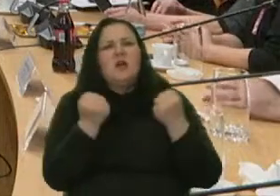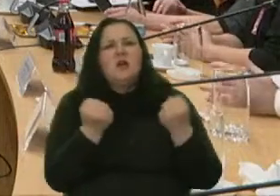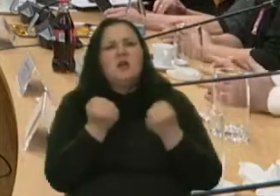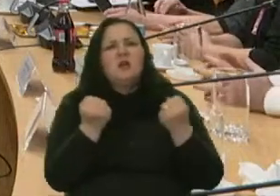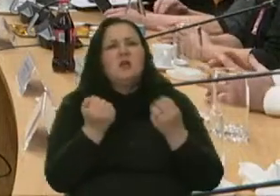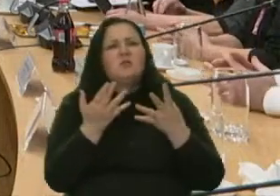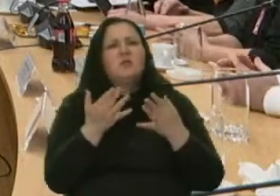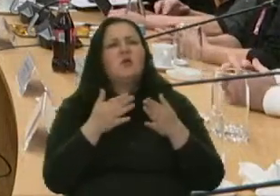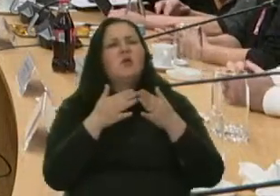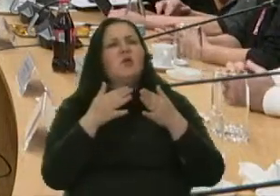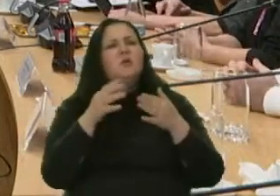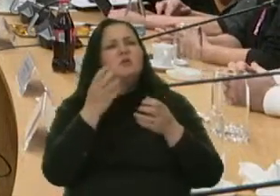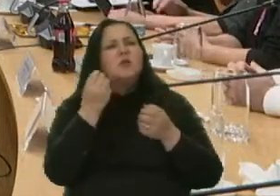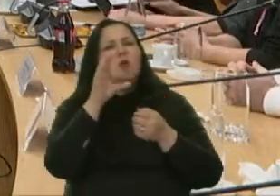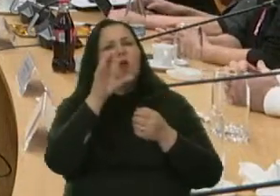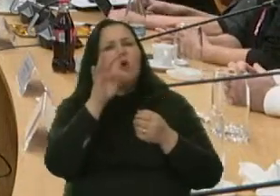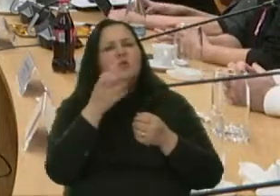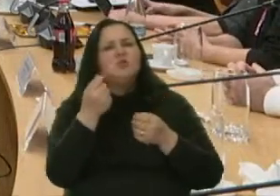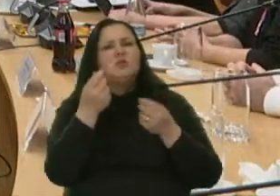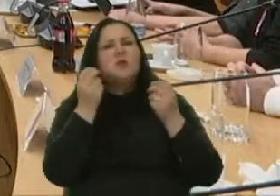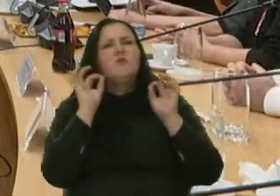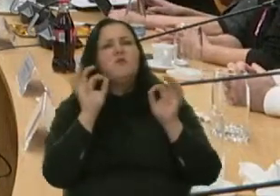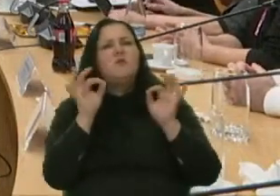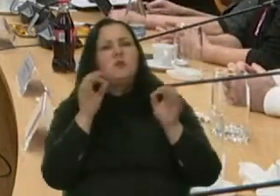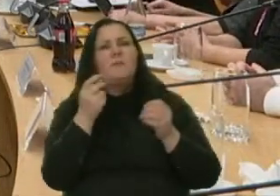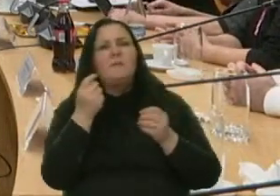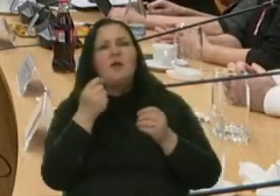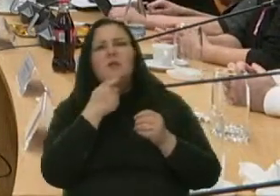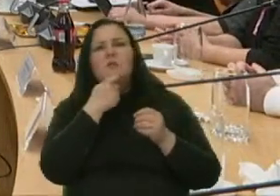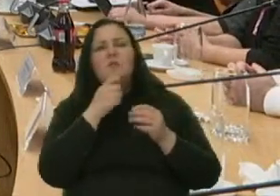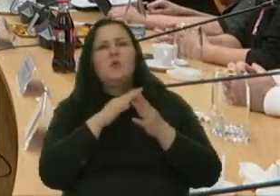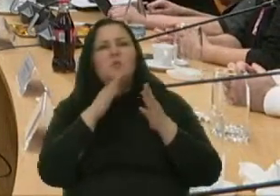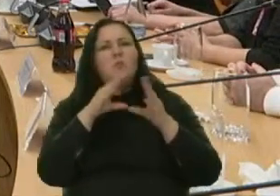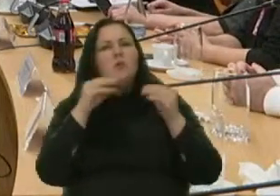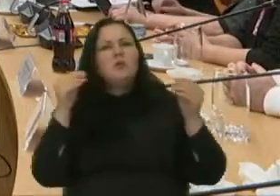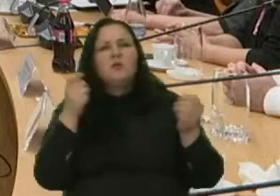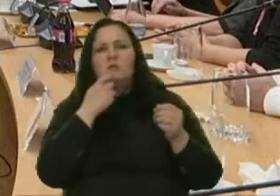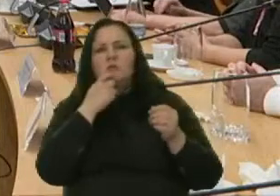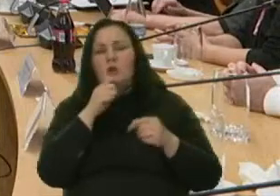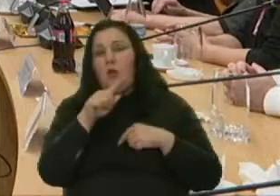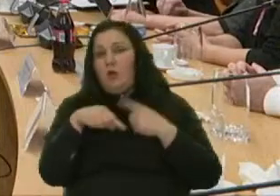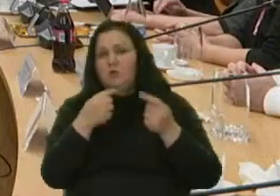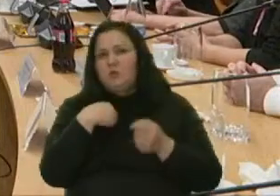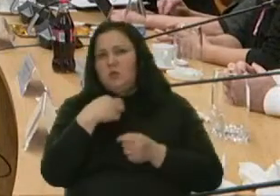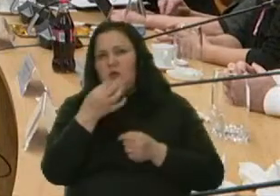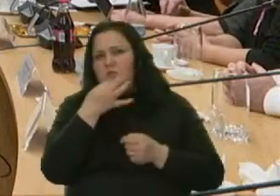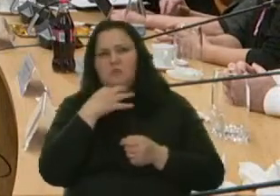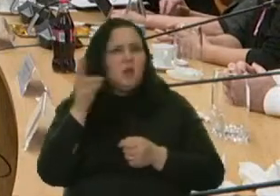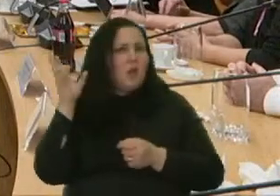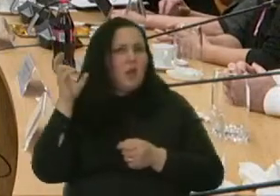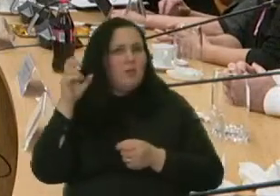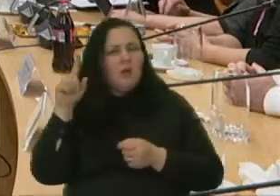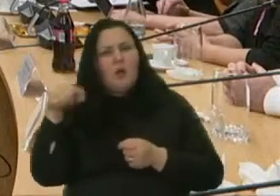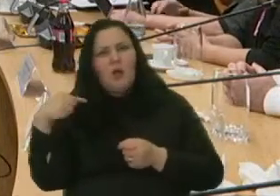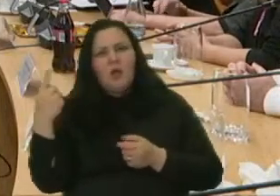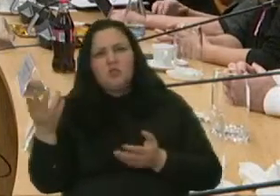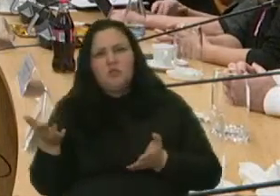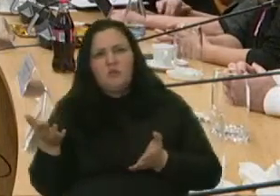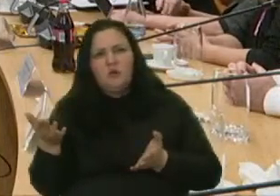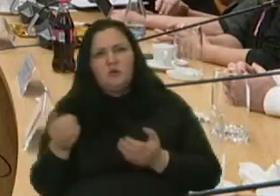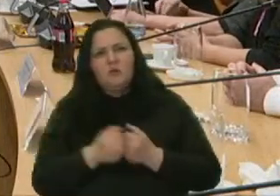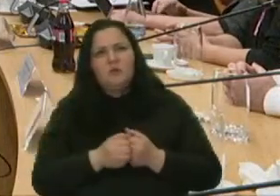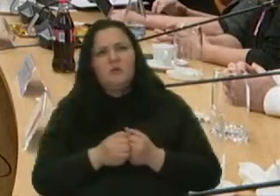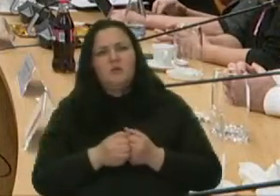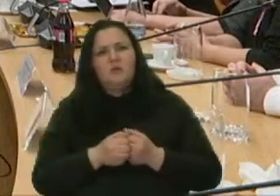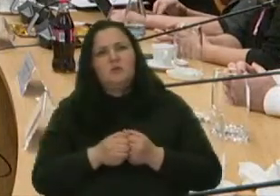deconturilor și a utilizării banilor multianual asta a fost cea mai mare problemă în rest acuzații eu n am primit eu n am ajuns la urechea mea acuzații